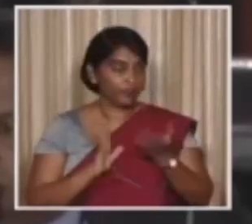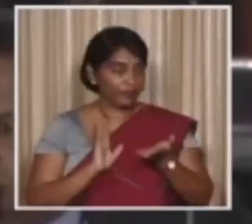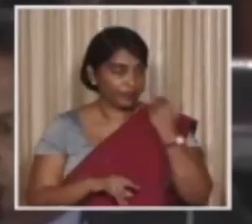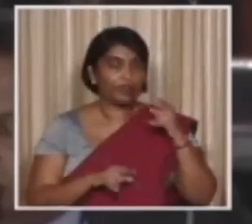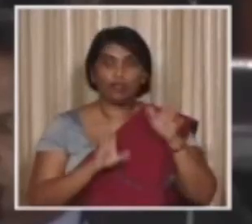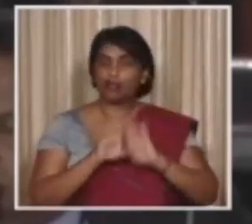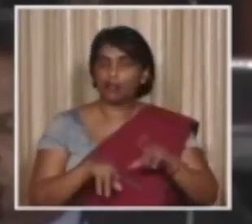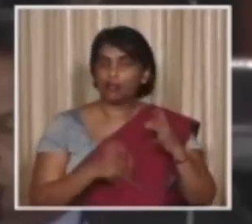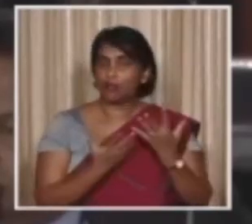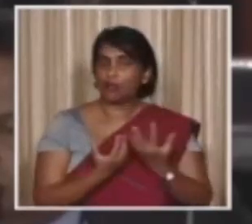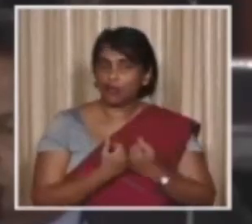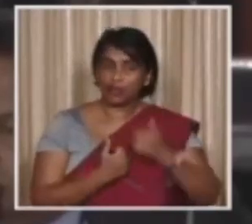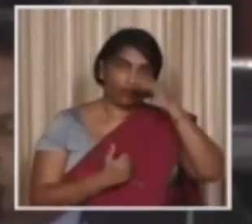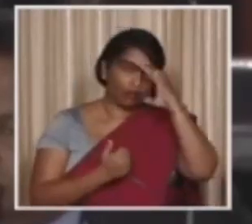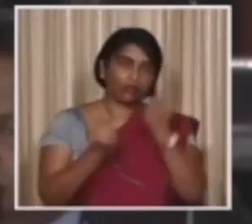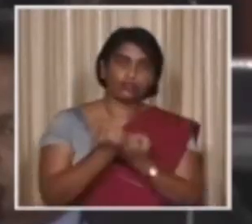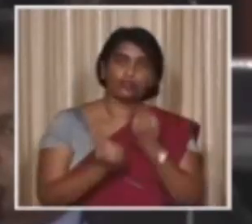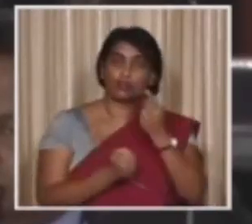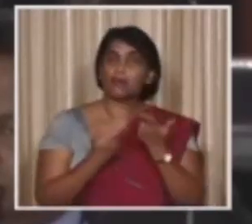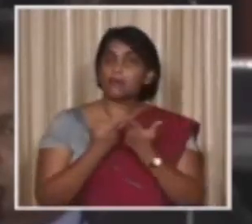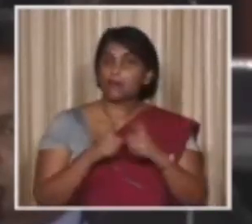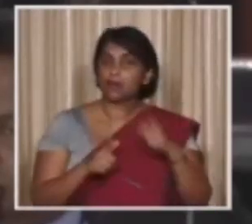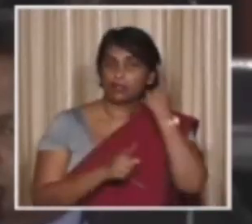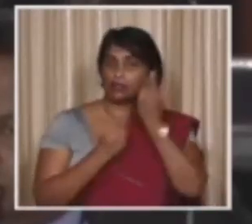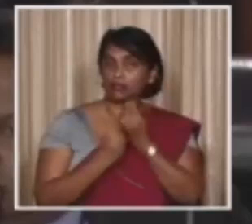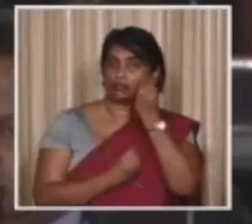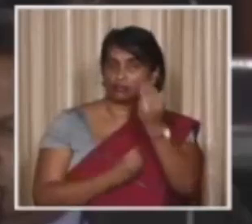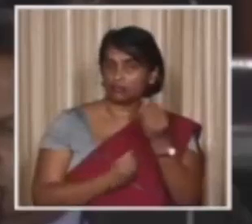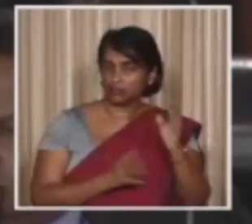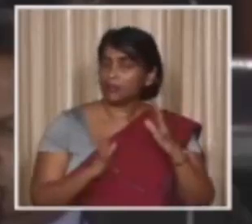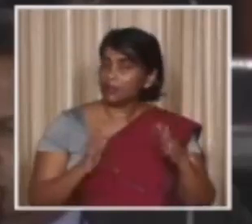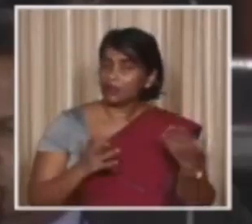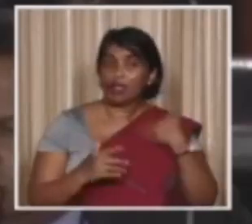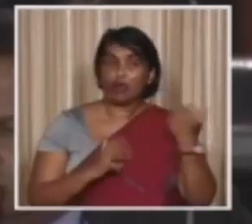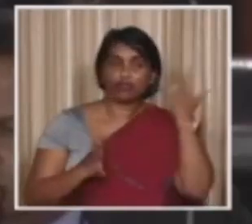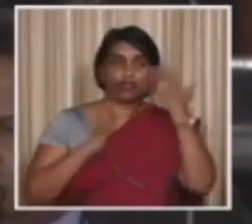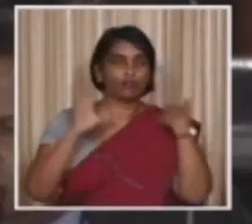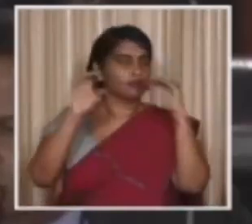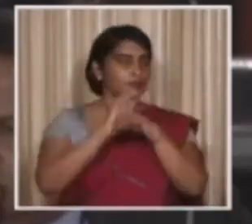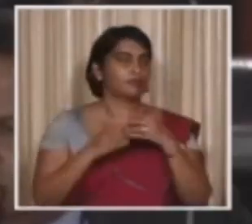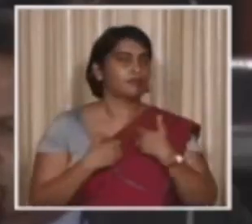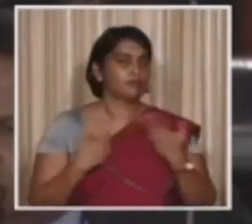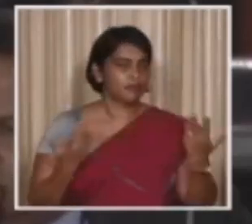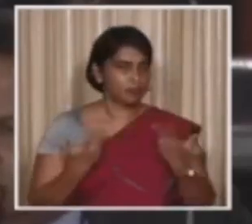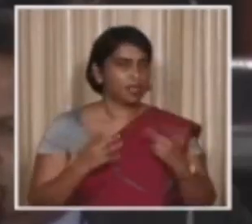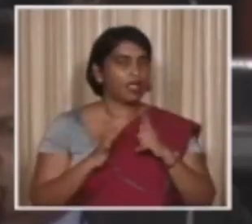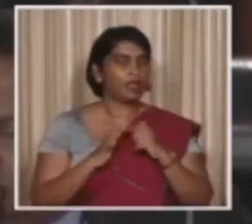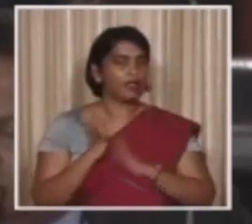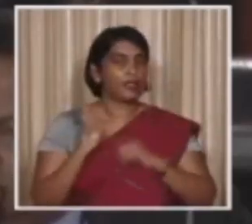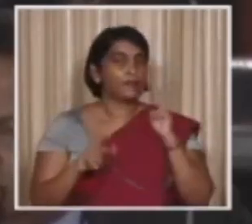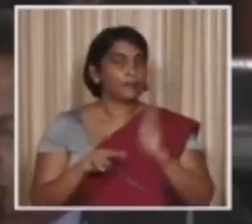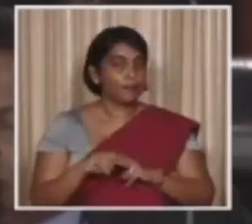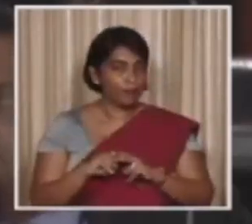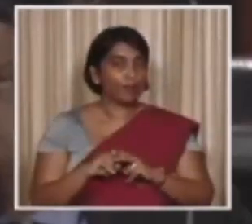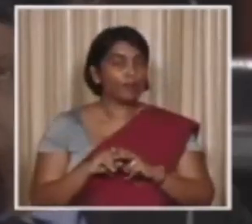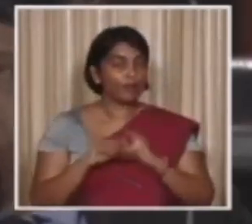ඒ දරුවන්ට ඒ අවශ්‍ය නායකත්වය අපි දීලා ඒ භාෂා දැනුම ලබා දෙන්න ඕනේ. එහෙම නැත්නම් අපිට නව ලෝකෙට යන්න විදියක් නැහැ. මේ IMF එක ගත්ත